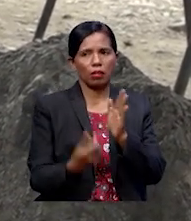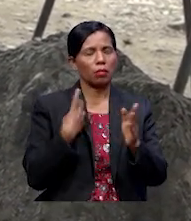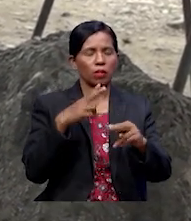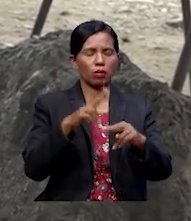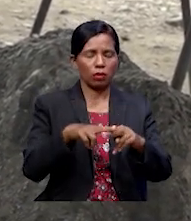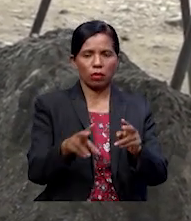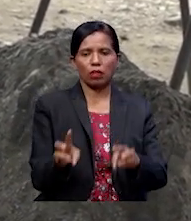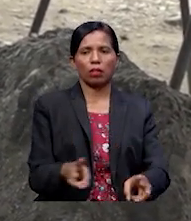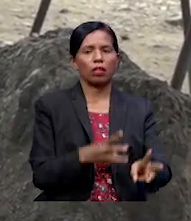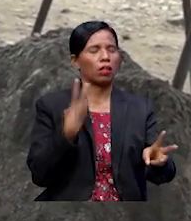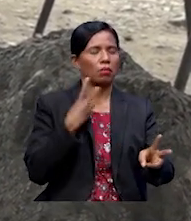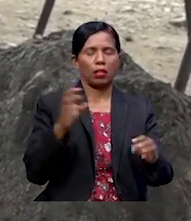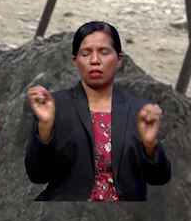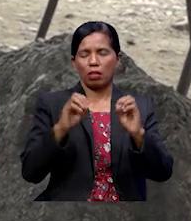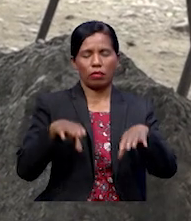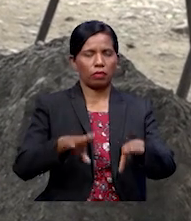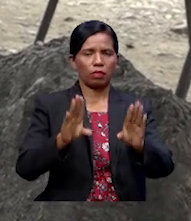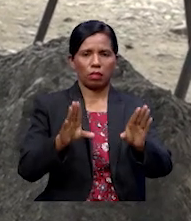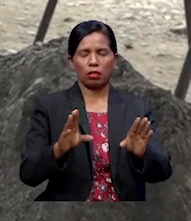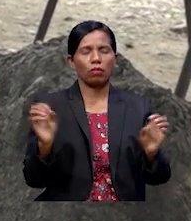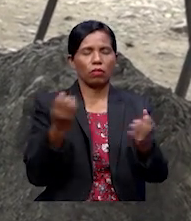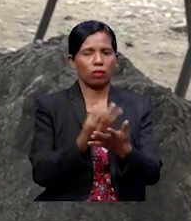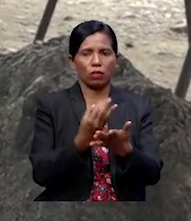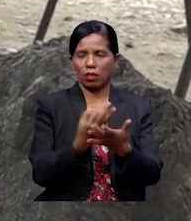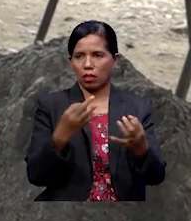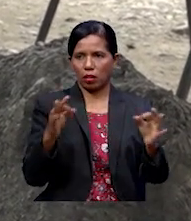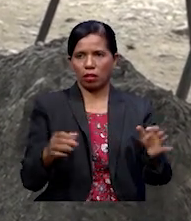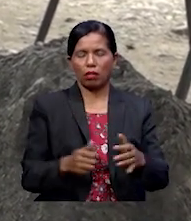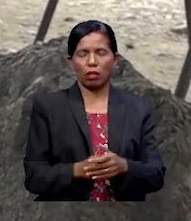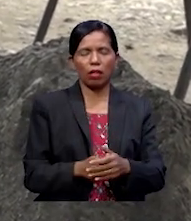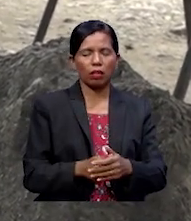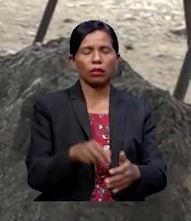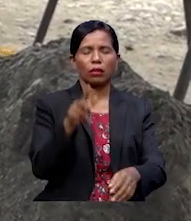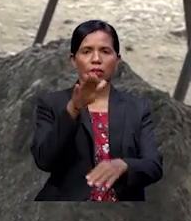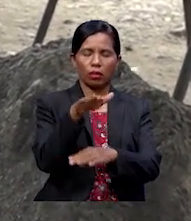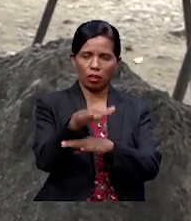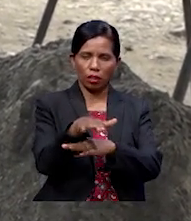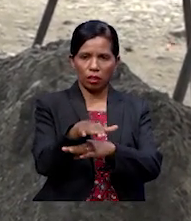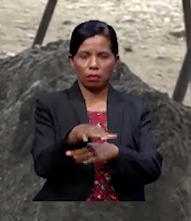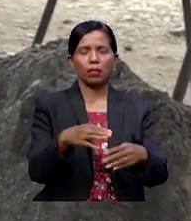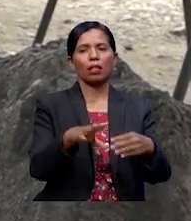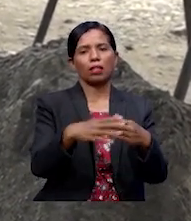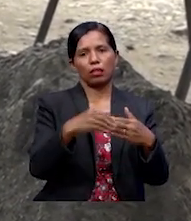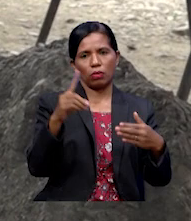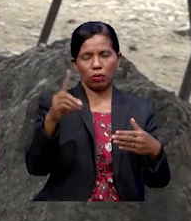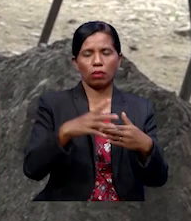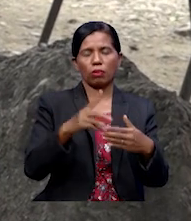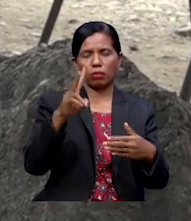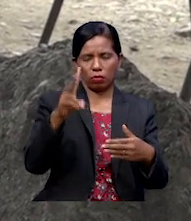tidak buat sini saya hutan beli tambah tolok rai kan beli tanuan $2-3 ne amaras